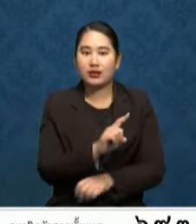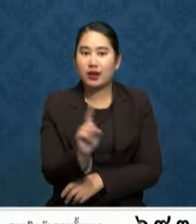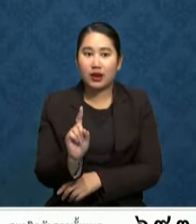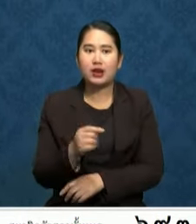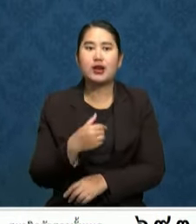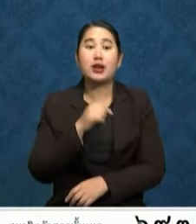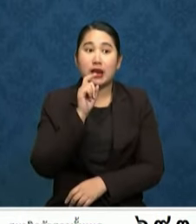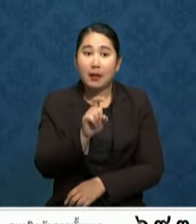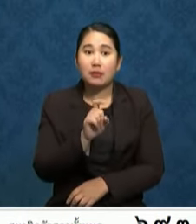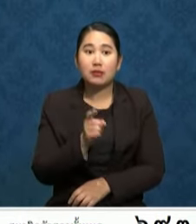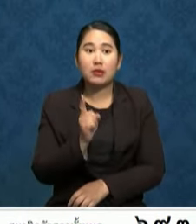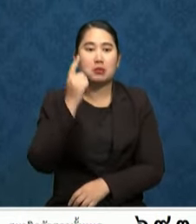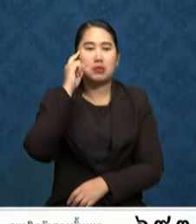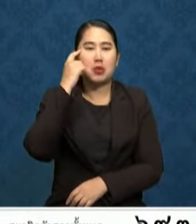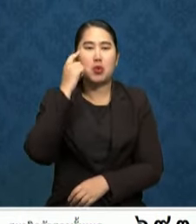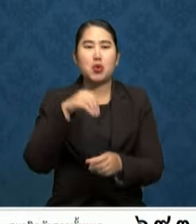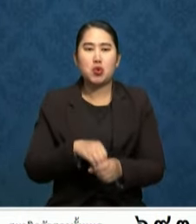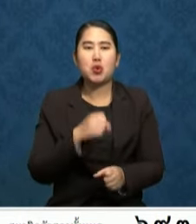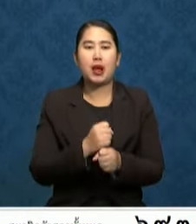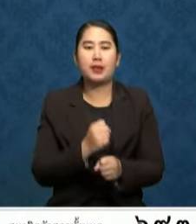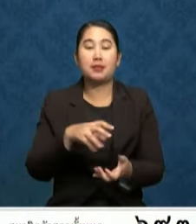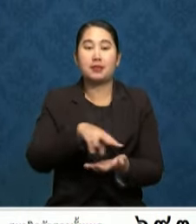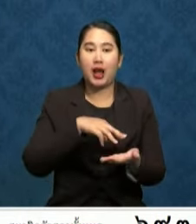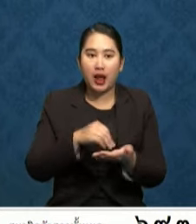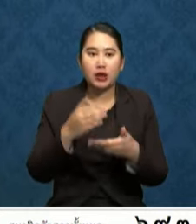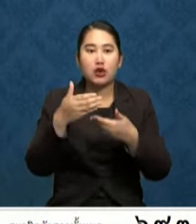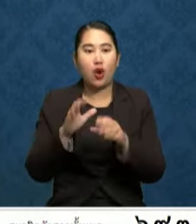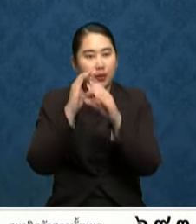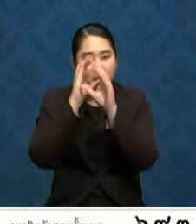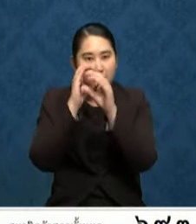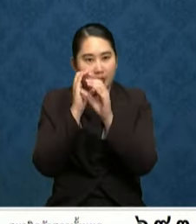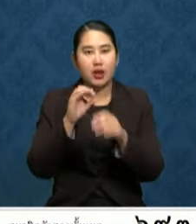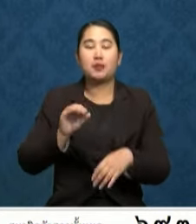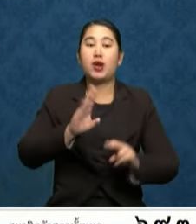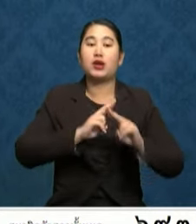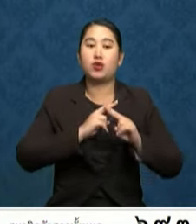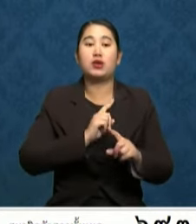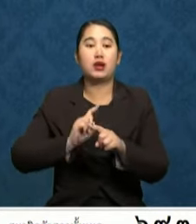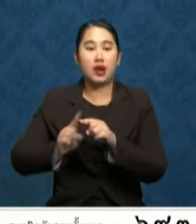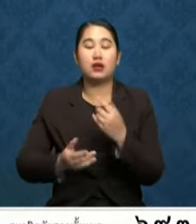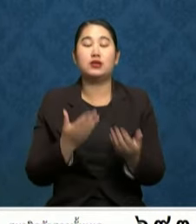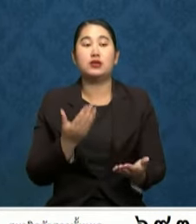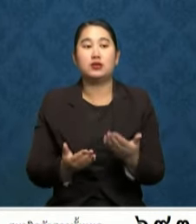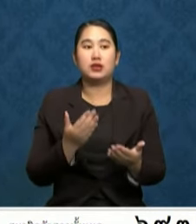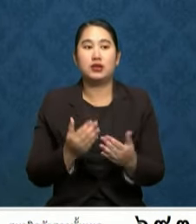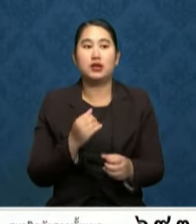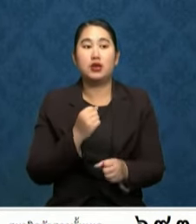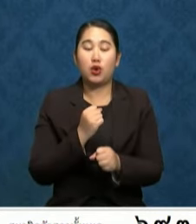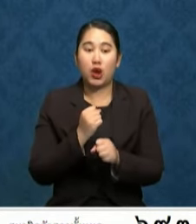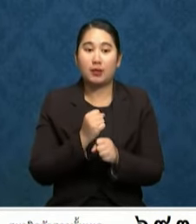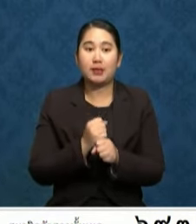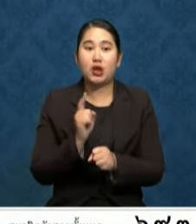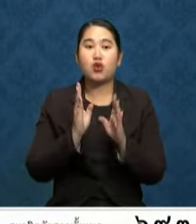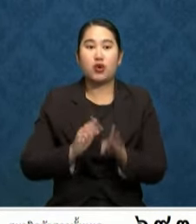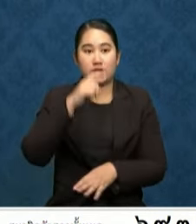จริงๆยังไม่มีใครรู้นะครับอยู่ประจำอยู่ในมหาลัยอยู่ในห้องแลบอยู่ในห้องเอกชนหรือเป็นคนไทยที่อยู่ต่าง